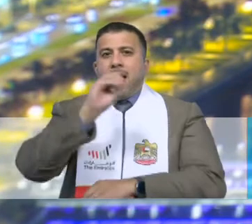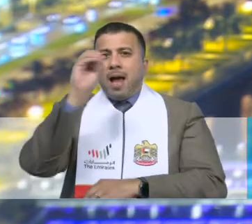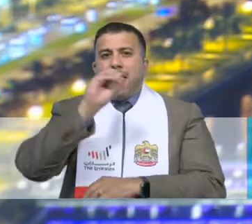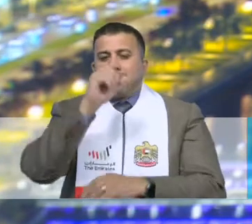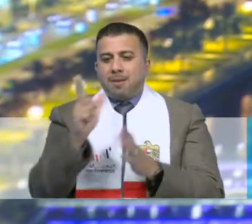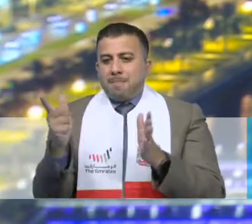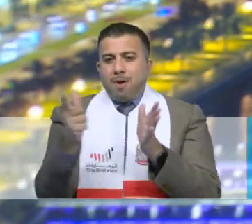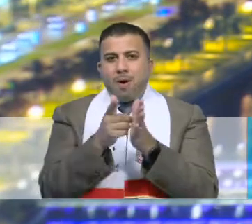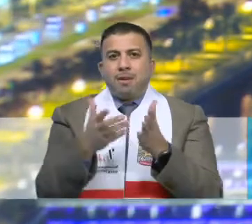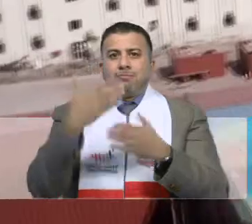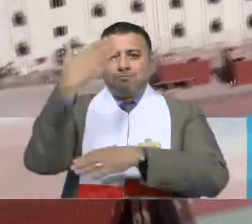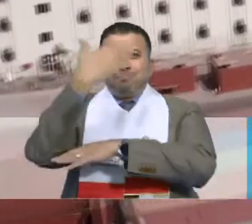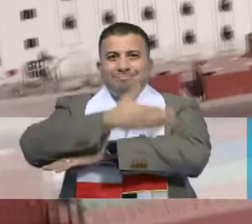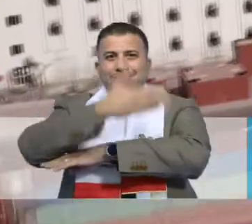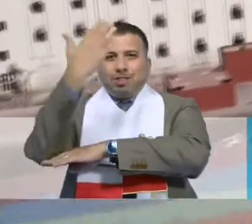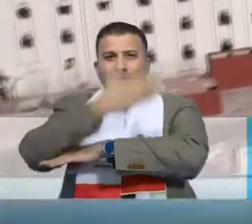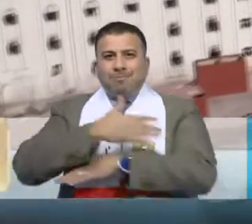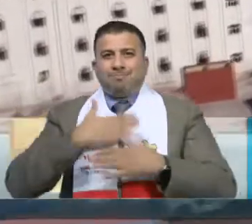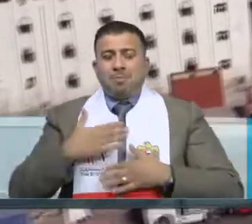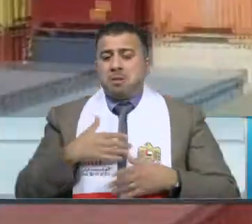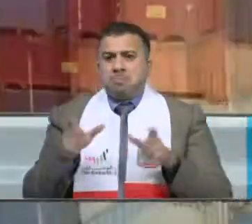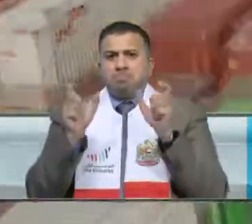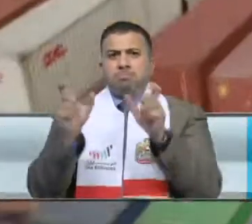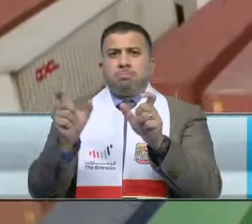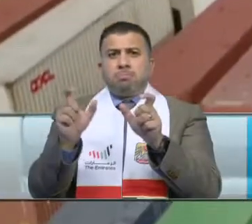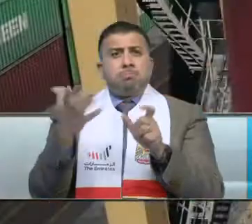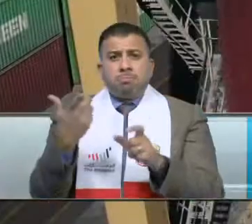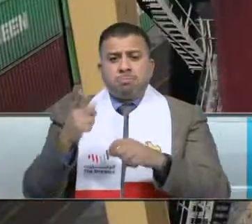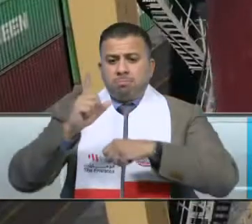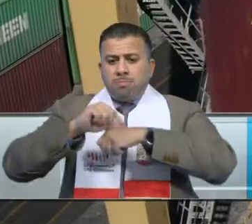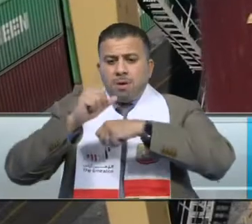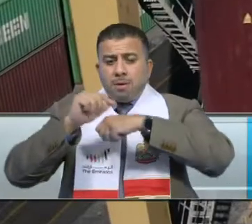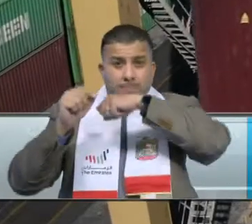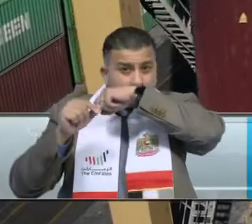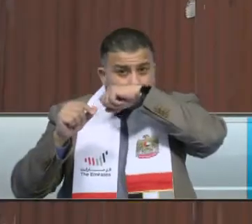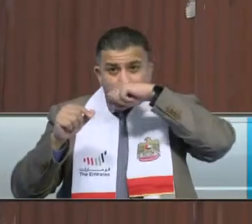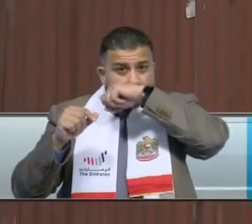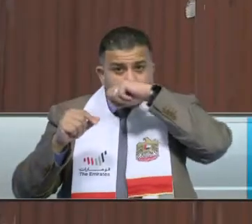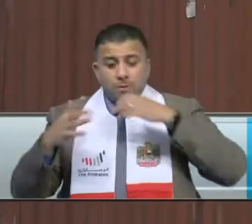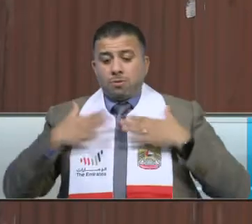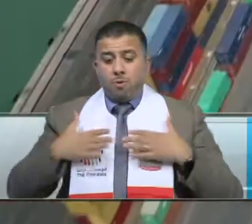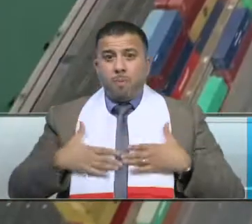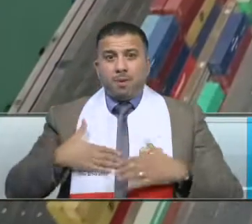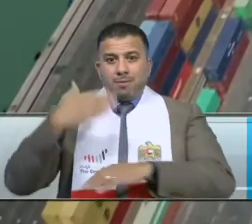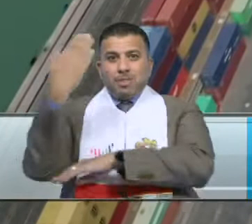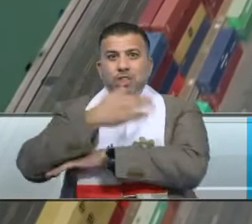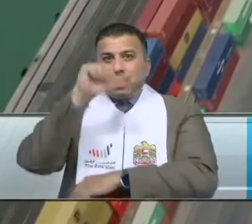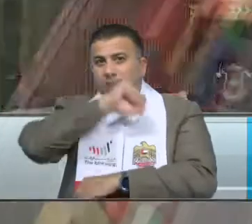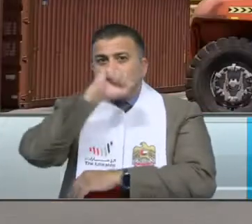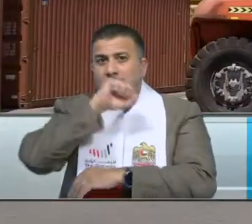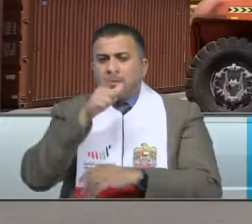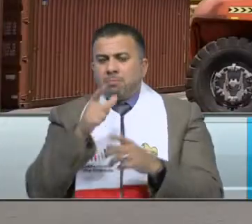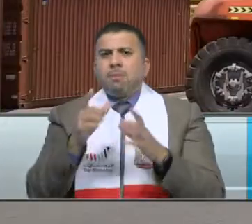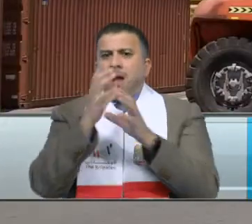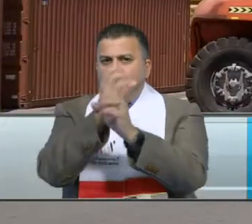للموانئ والجمارك والمناطق الحرة في مكافحة تهريب المخدرات عبر المنافذ الجمركية بالإمارة ودورها